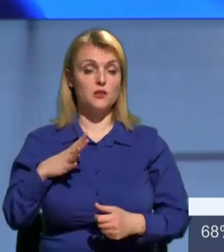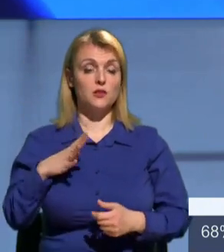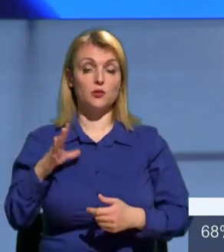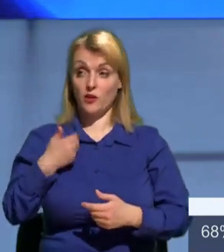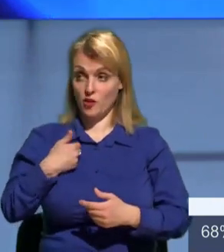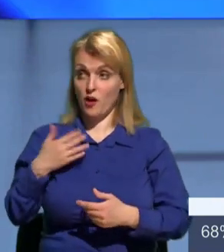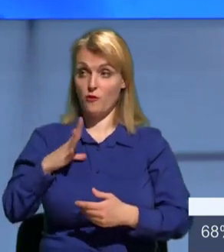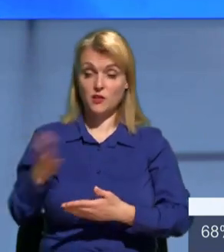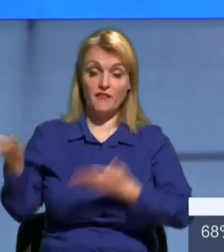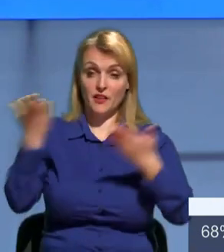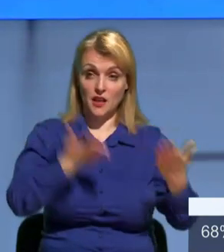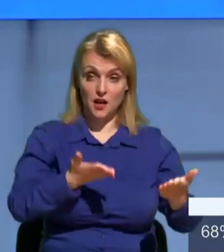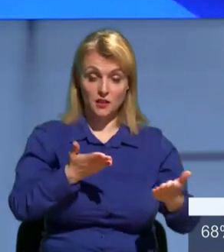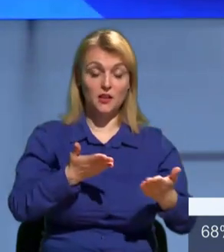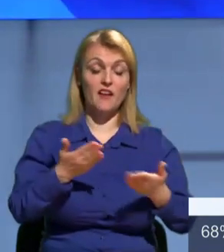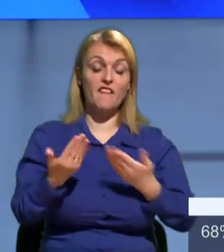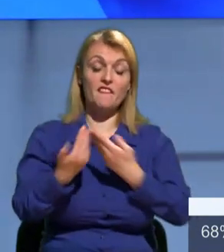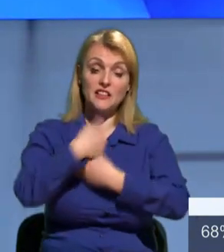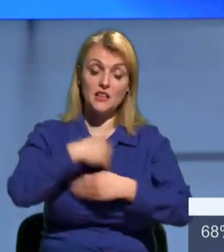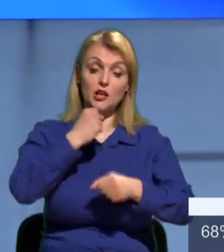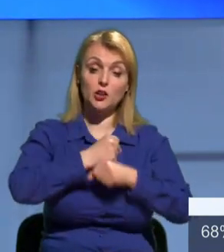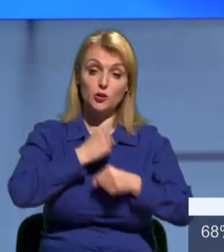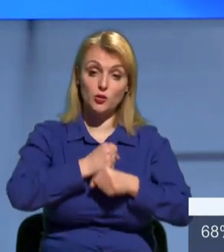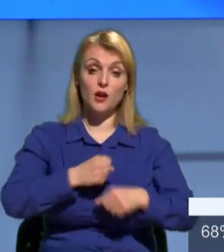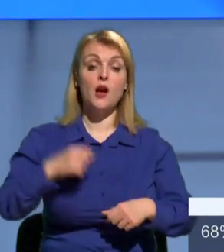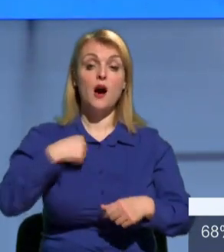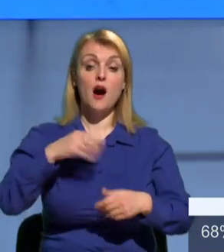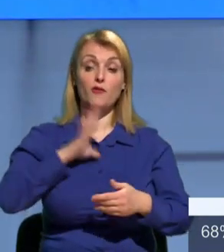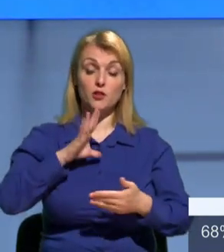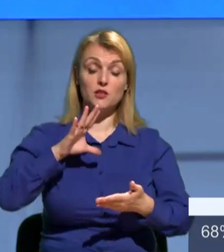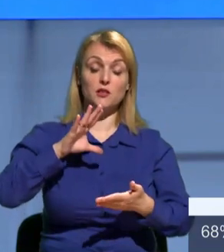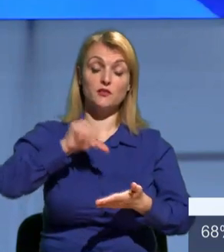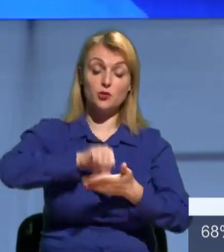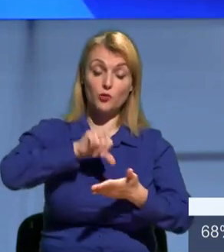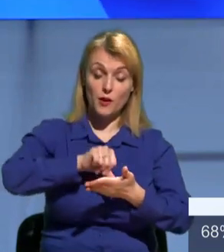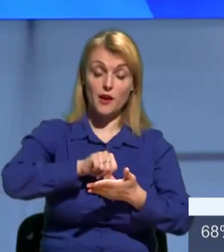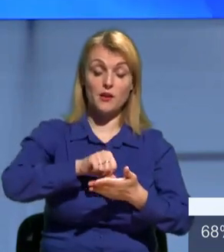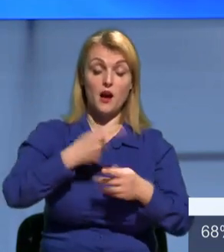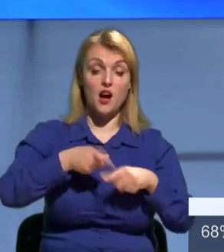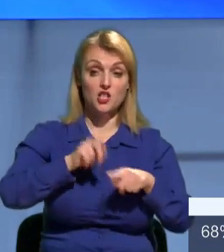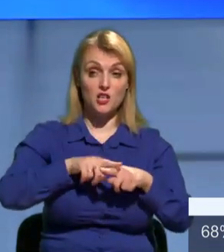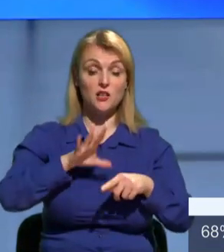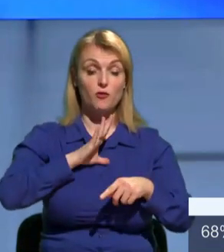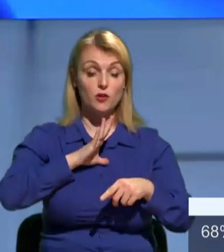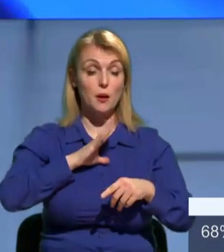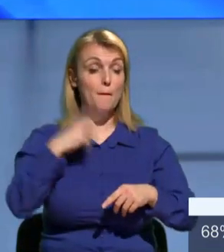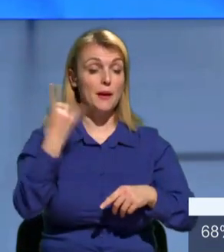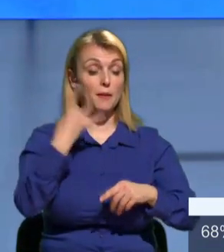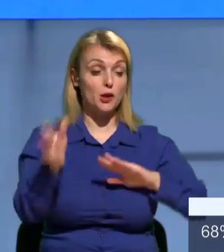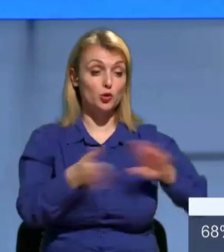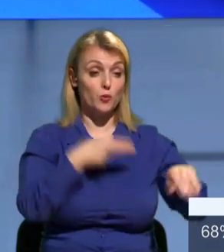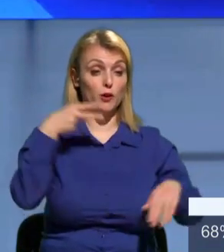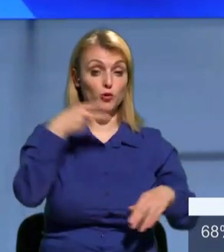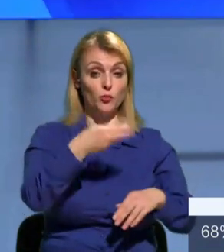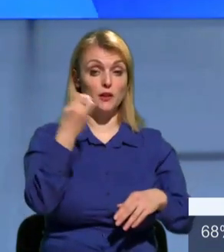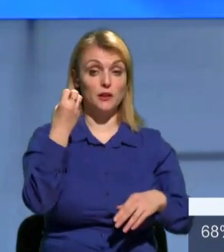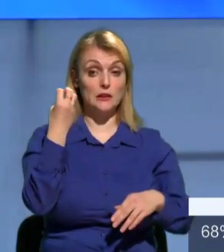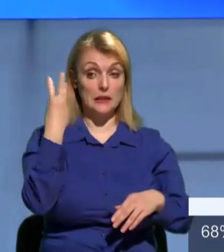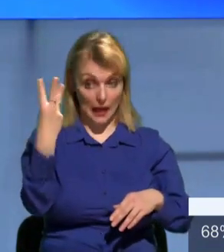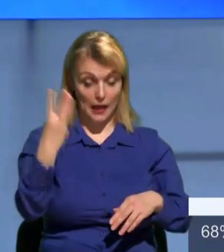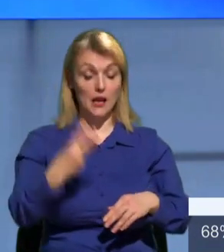domnul Șoigu, și a fost făcută această declarație în premieră după anul 2003, prin care a spus că Federația Rusă este